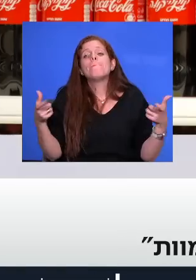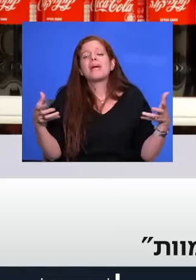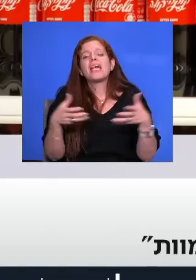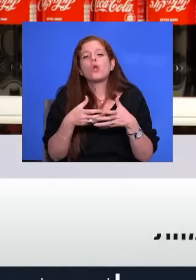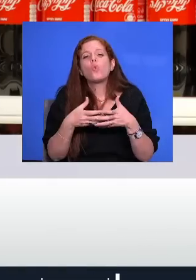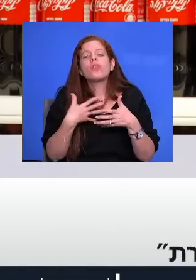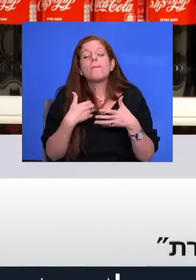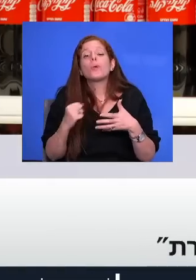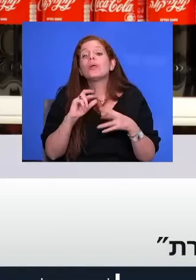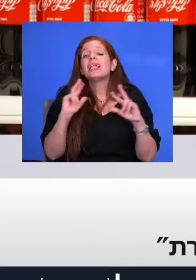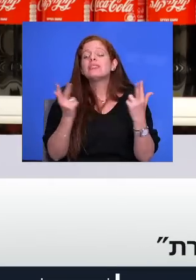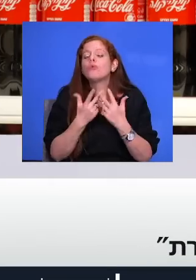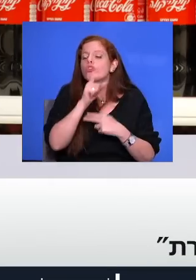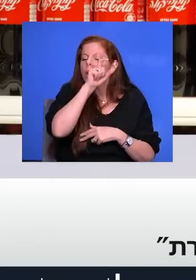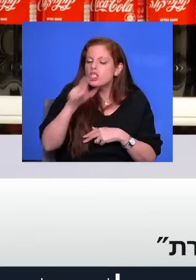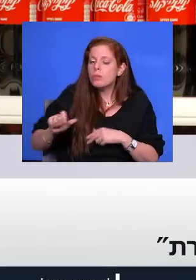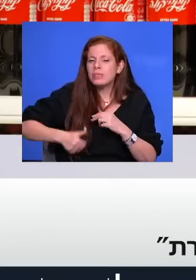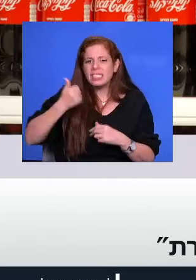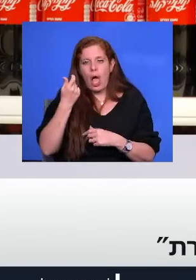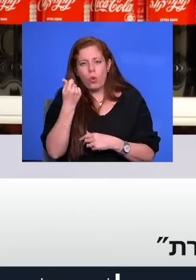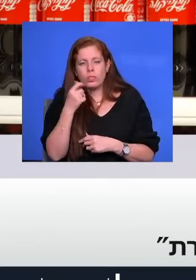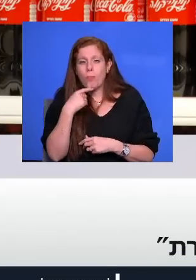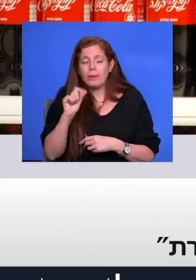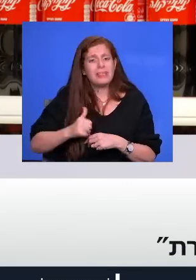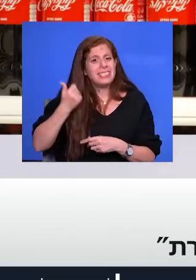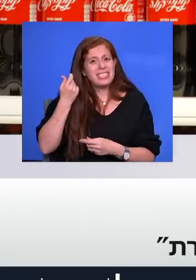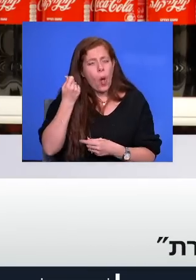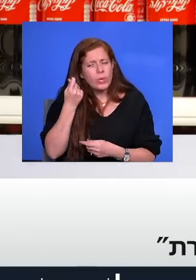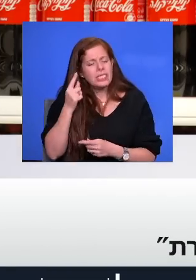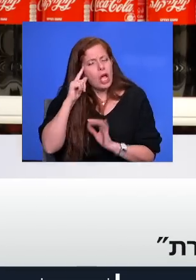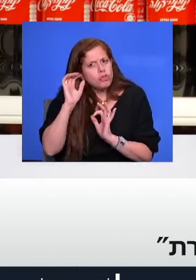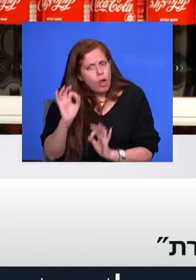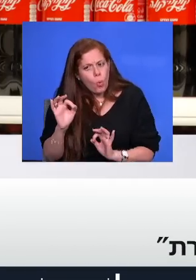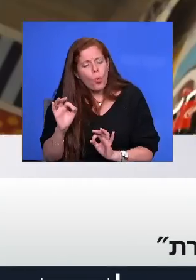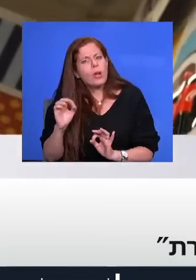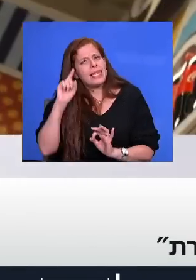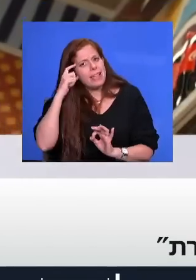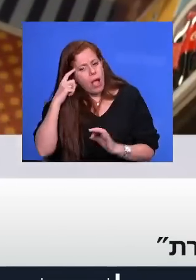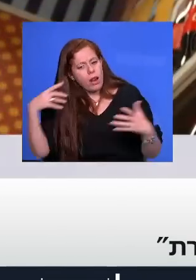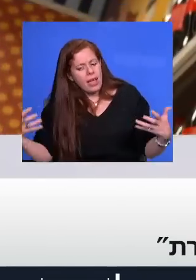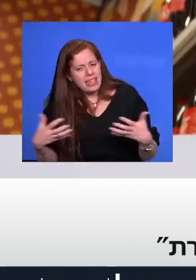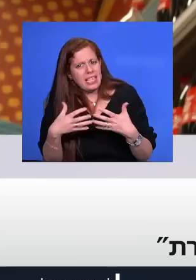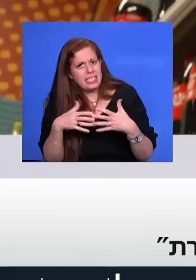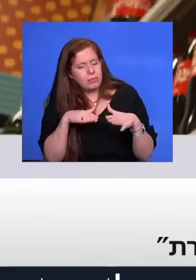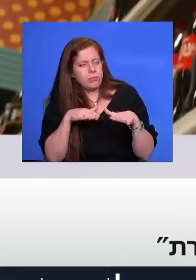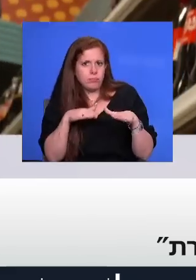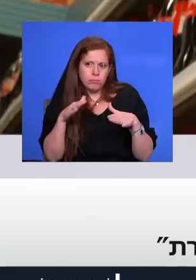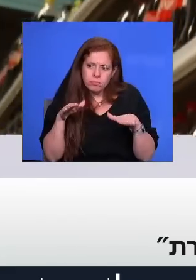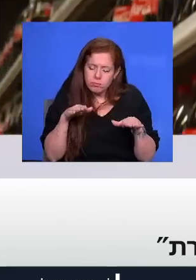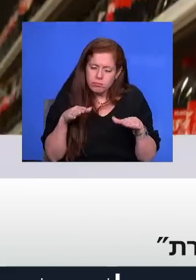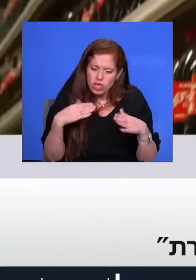הם מאשימים את שר האוצר ואומרים שר האוצר שקול, ידאג לכנס ישיבה עם משרדי האוצר והבריאות לפני שלוקחים